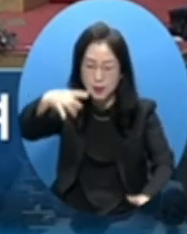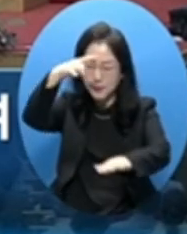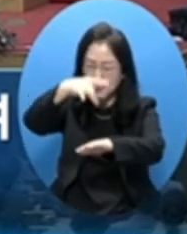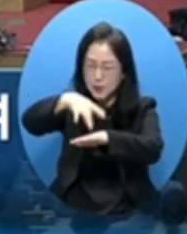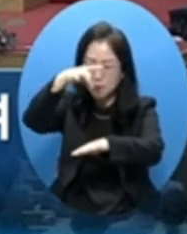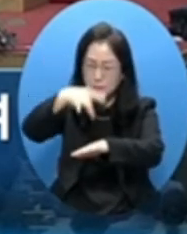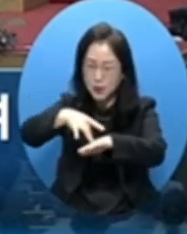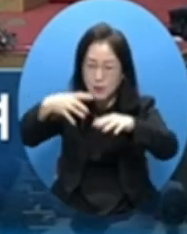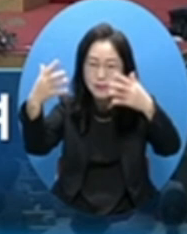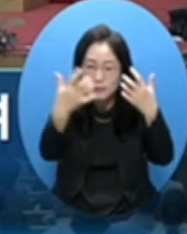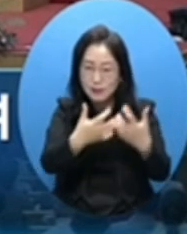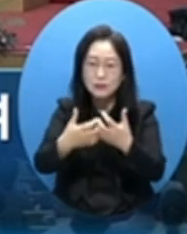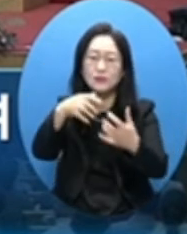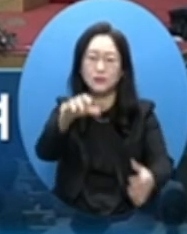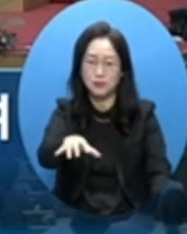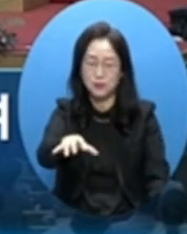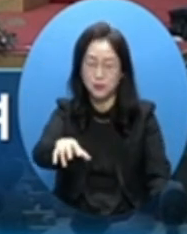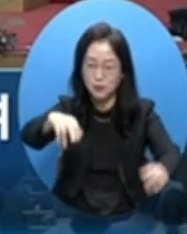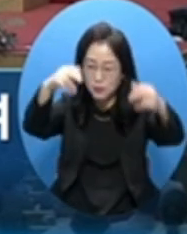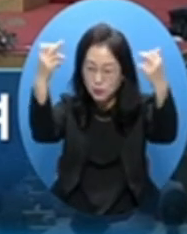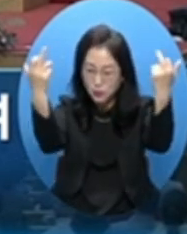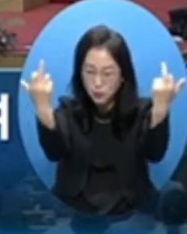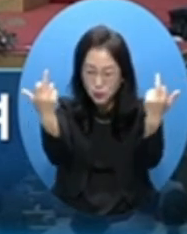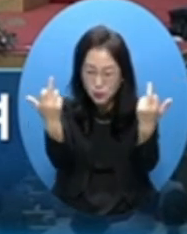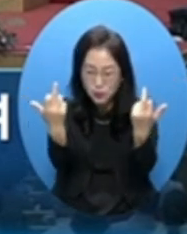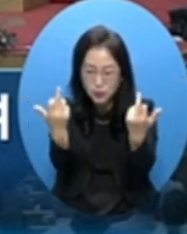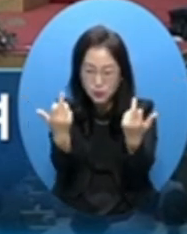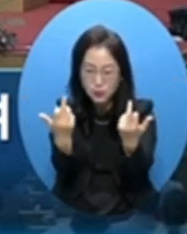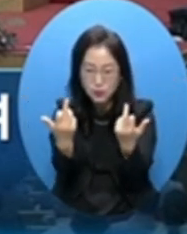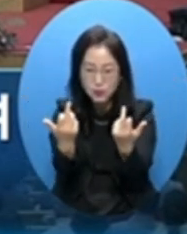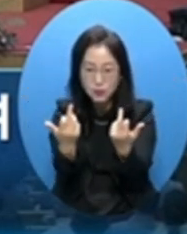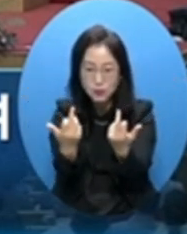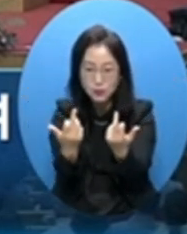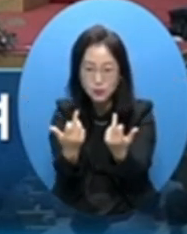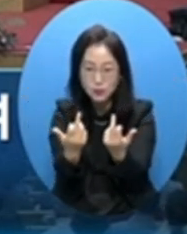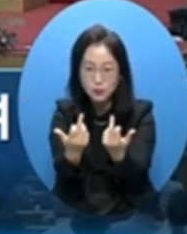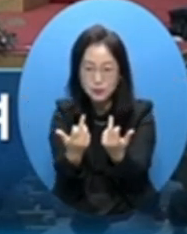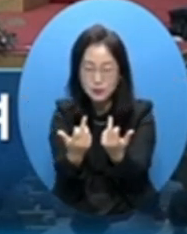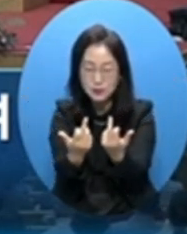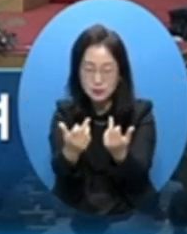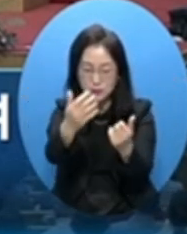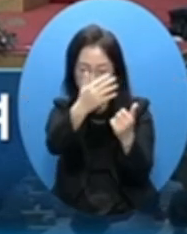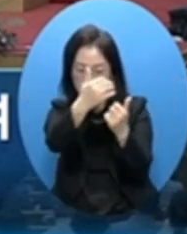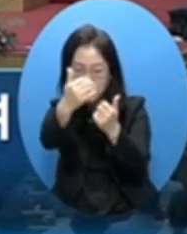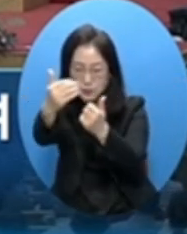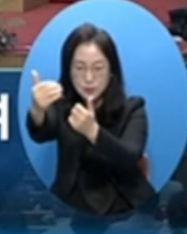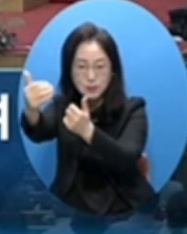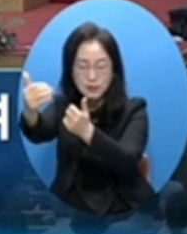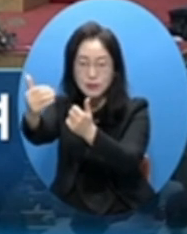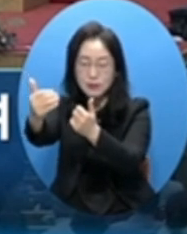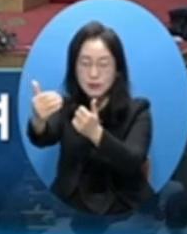가득한 골짜기로 에스겔 인도에 갔습니다 그때